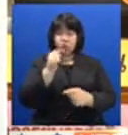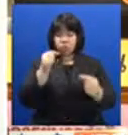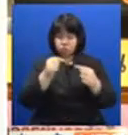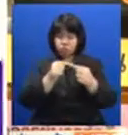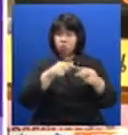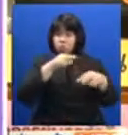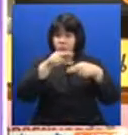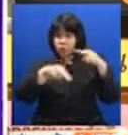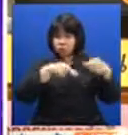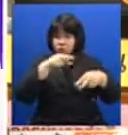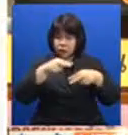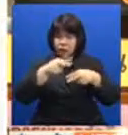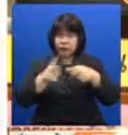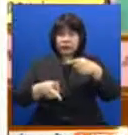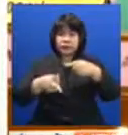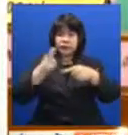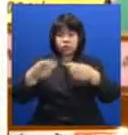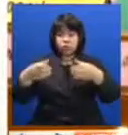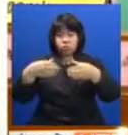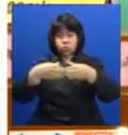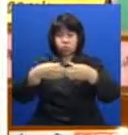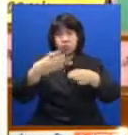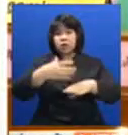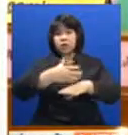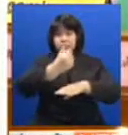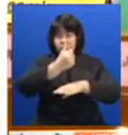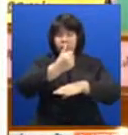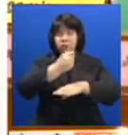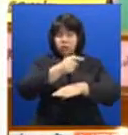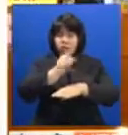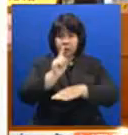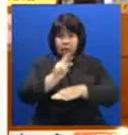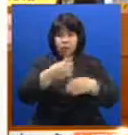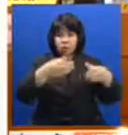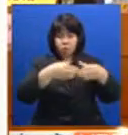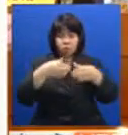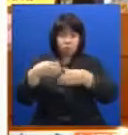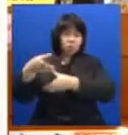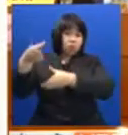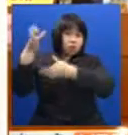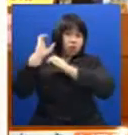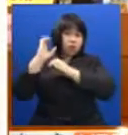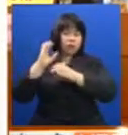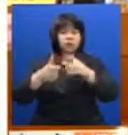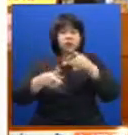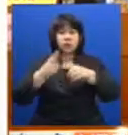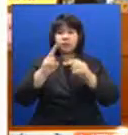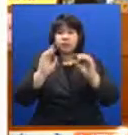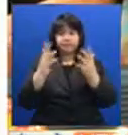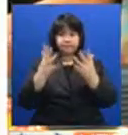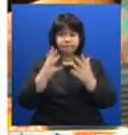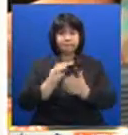าตัดสิธ Kaskanineไม่มีการตัดสิทธ นักการเมือง ที่ถูกยุบพักย้อนหลังค่ะเพราะ